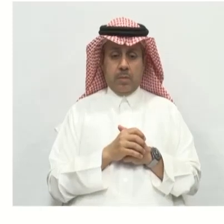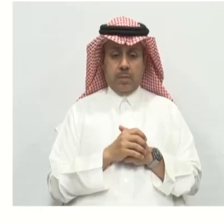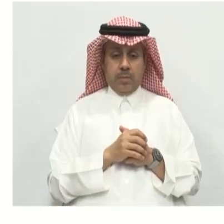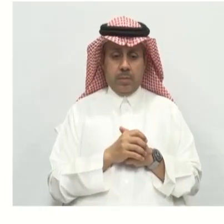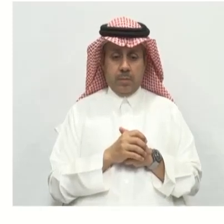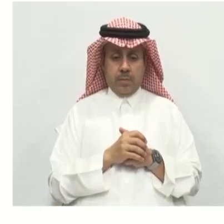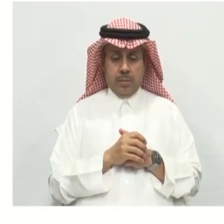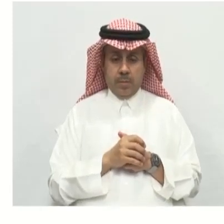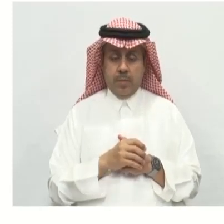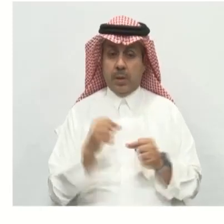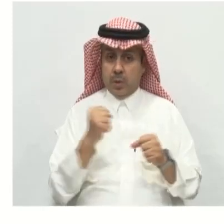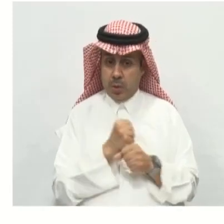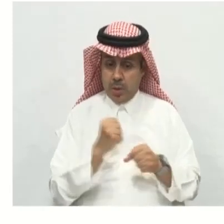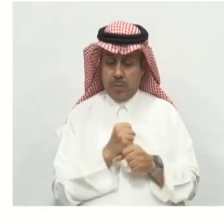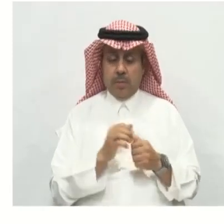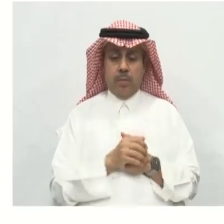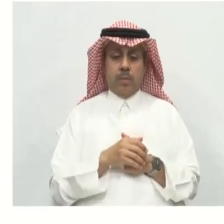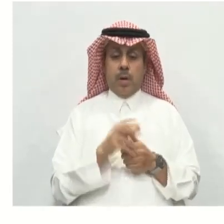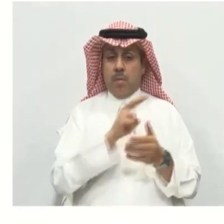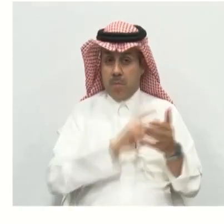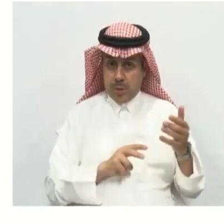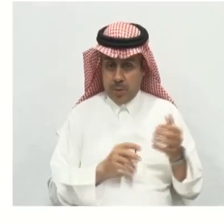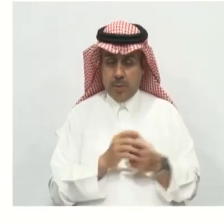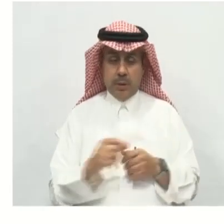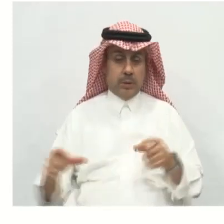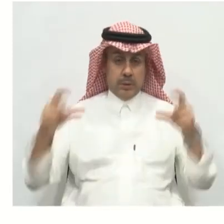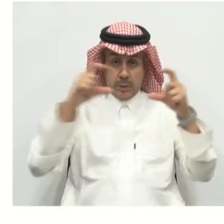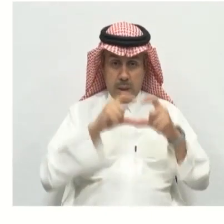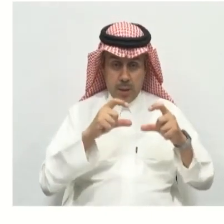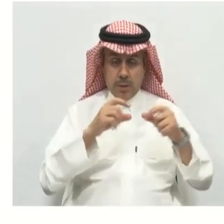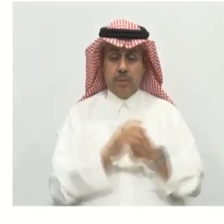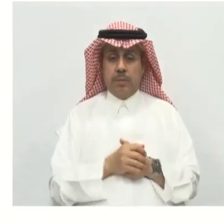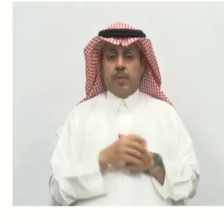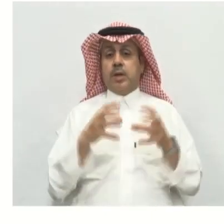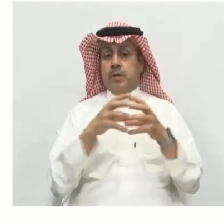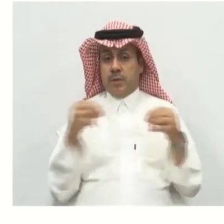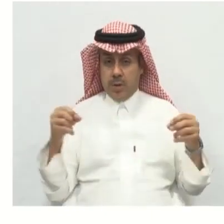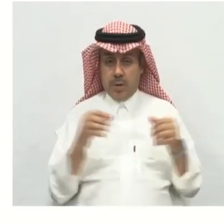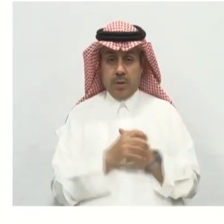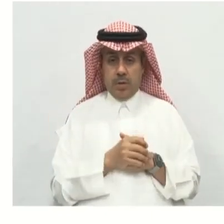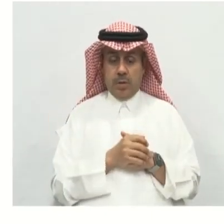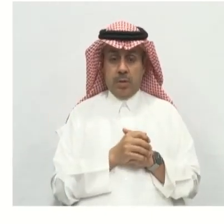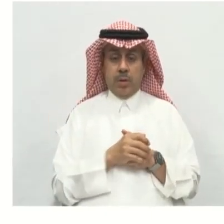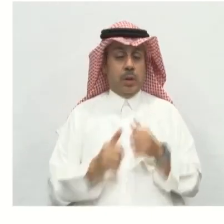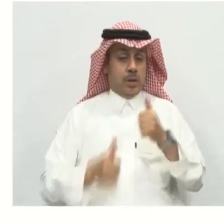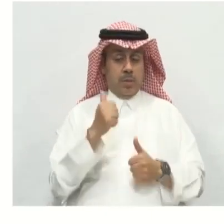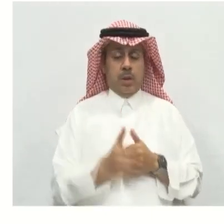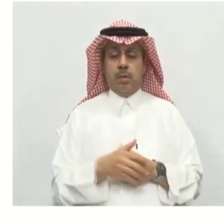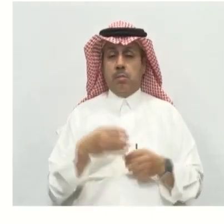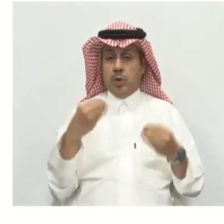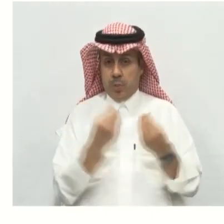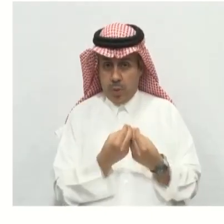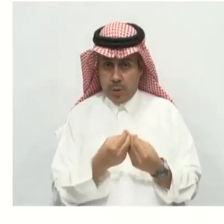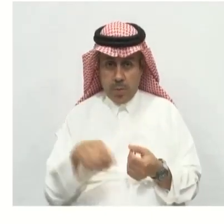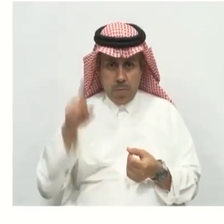فريس يستخدم او يستخدم المقطع التالي داله ان نيت فريسس لتفسير كل من تقييمات التدريب والاختبار مجموعه البيانات